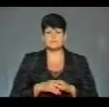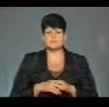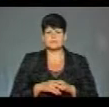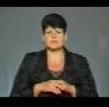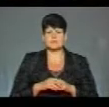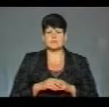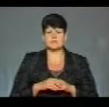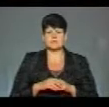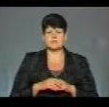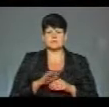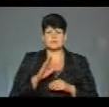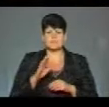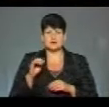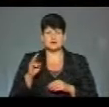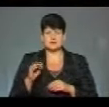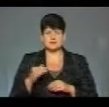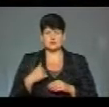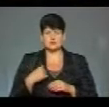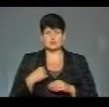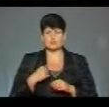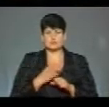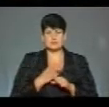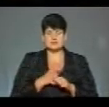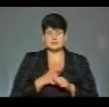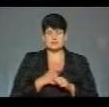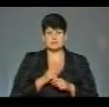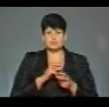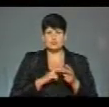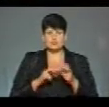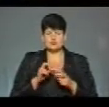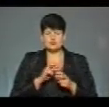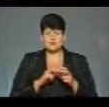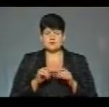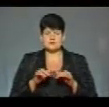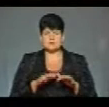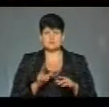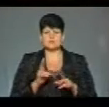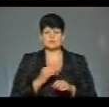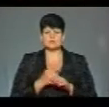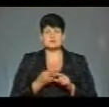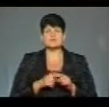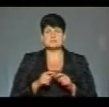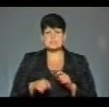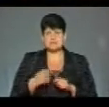мною здійснювались пошукові заходи з метою встановлення осіб, які причетні до вчинення даного злочину.